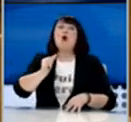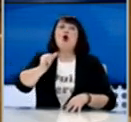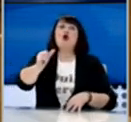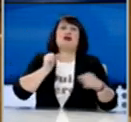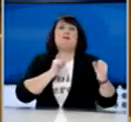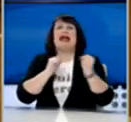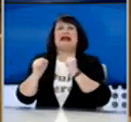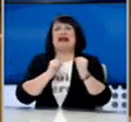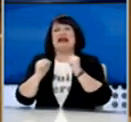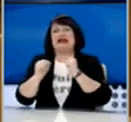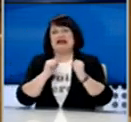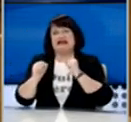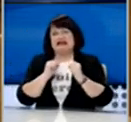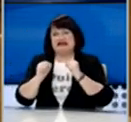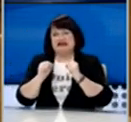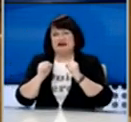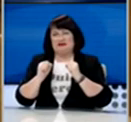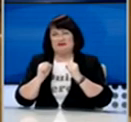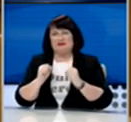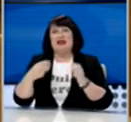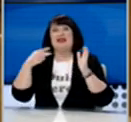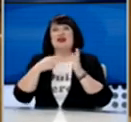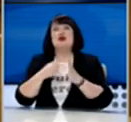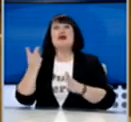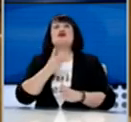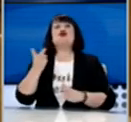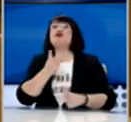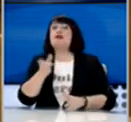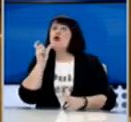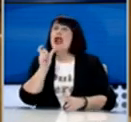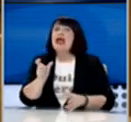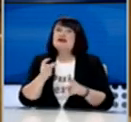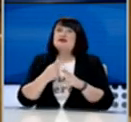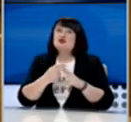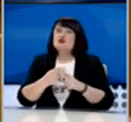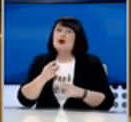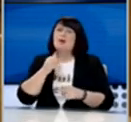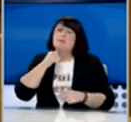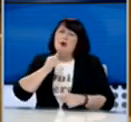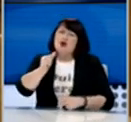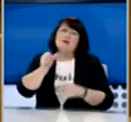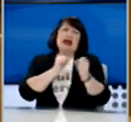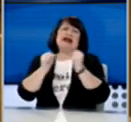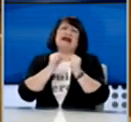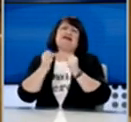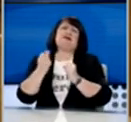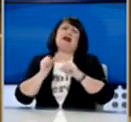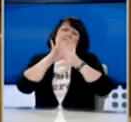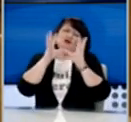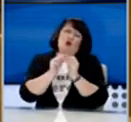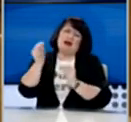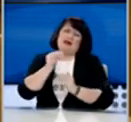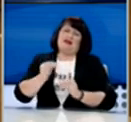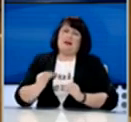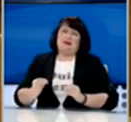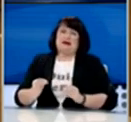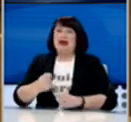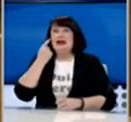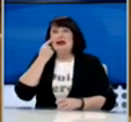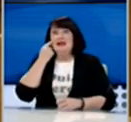χαρακτηρίστηκε η λέξη χρονιά για το 2000 22 όποιος λοιπόν θέλει να διαπιστώσει αν πράγματι υπάρχει